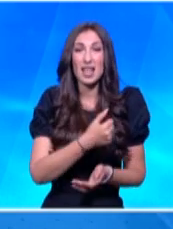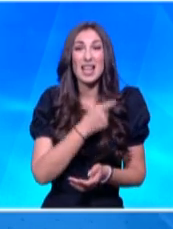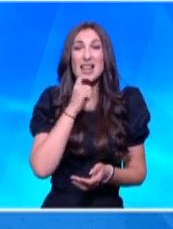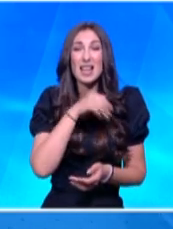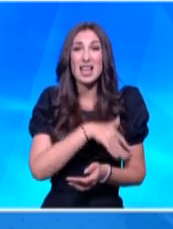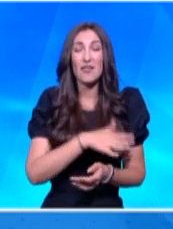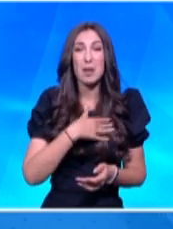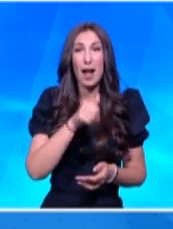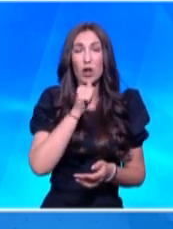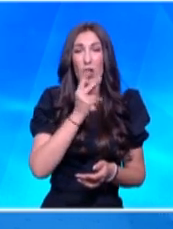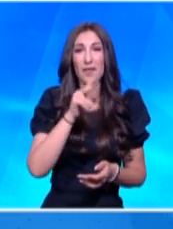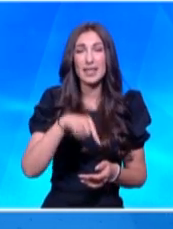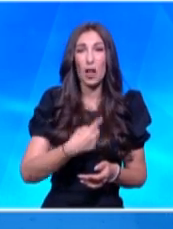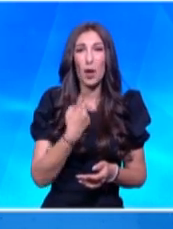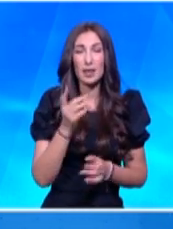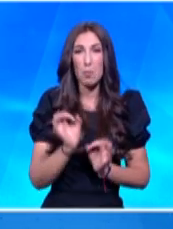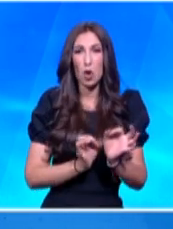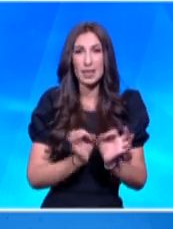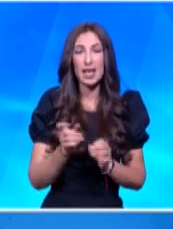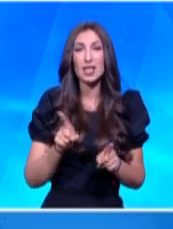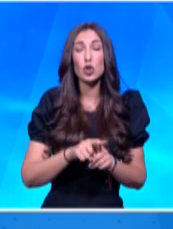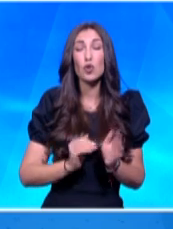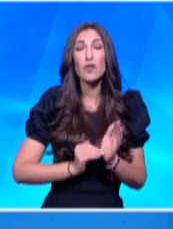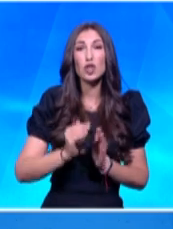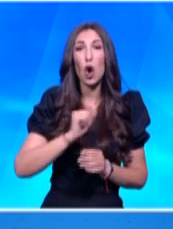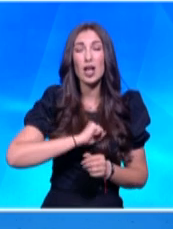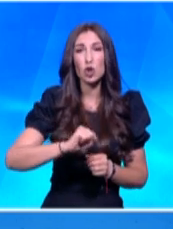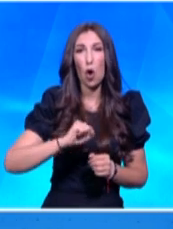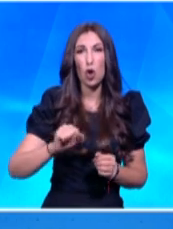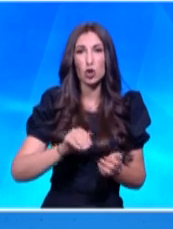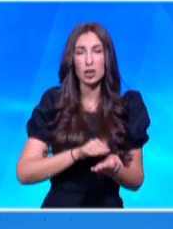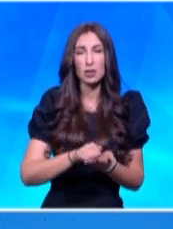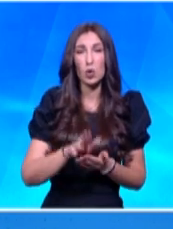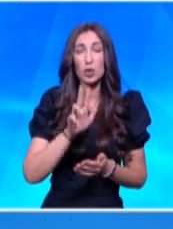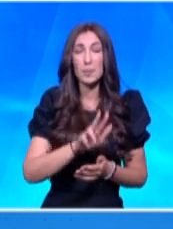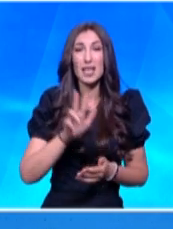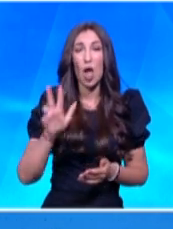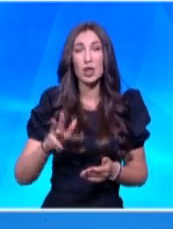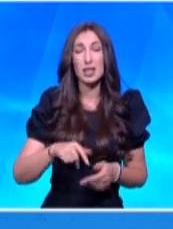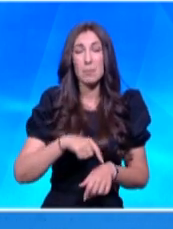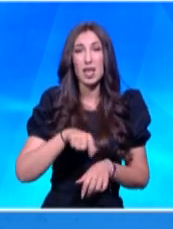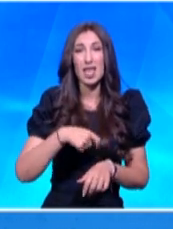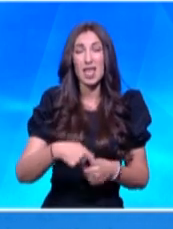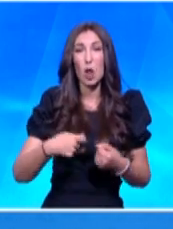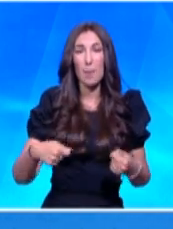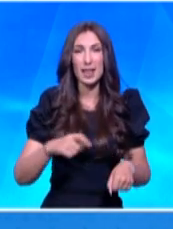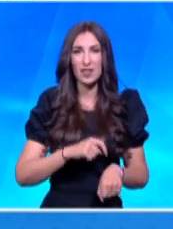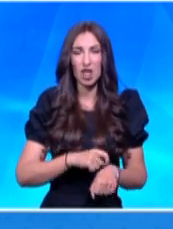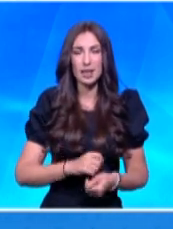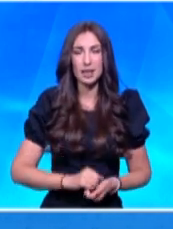алкохол 2,1 промила, както и високата скорост, която се е движил от 88 км в час. Ето и